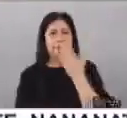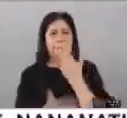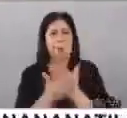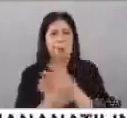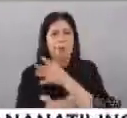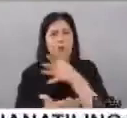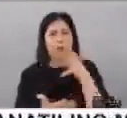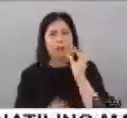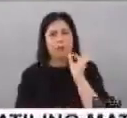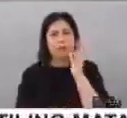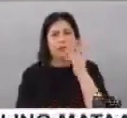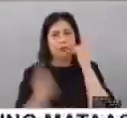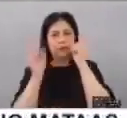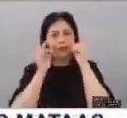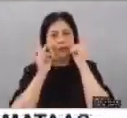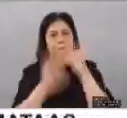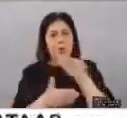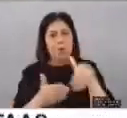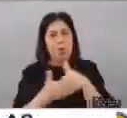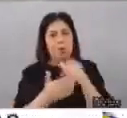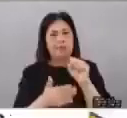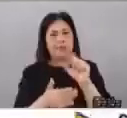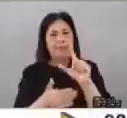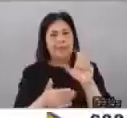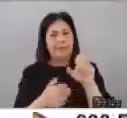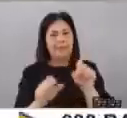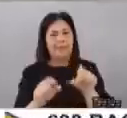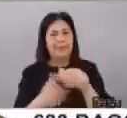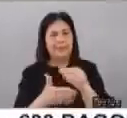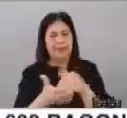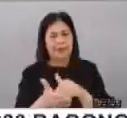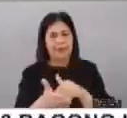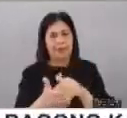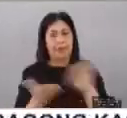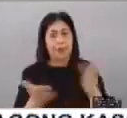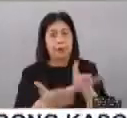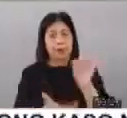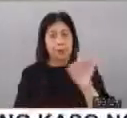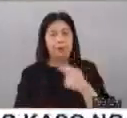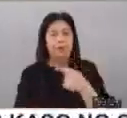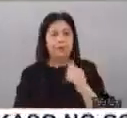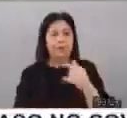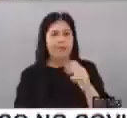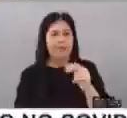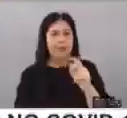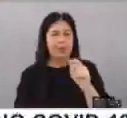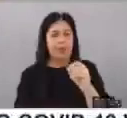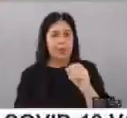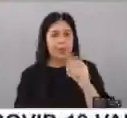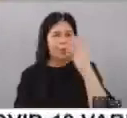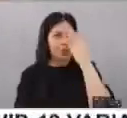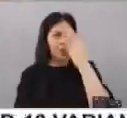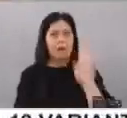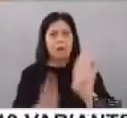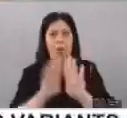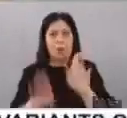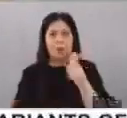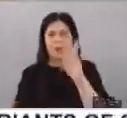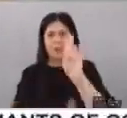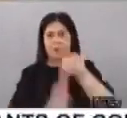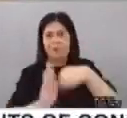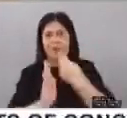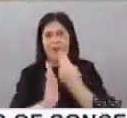Dasmariñas, Cavite. Ang mga naturang donasyon ay magagamit ng mga guro bilang karagdagang educational materials ngayong school year.